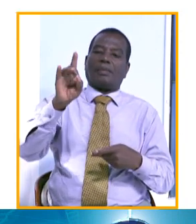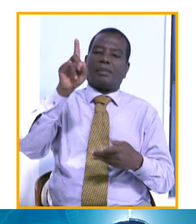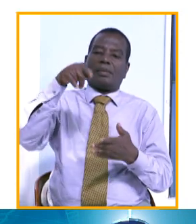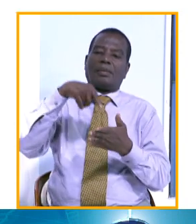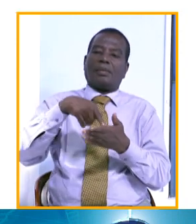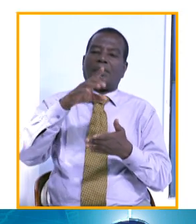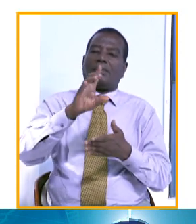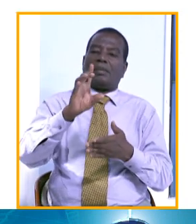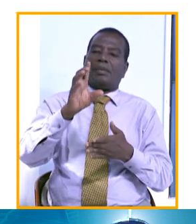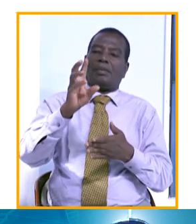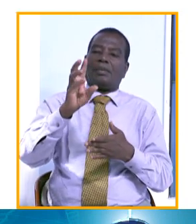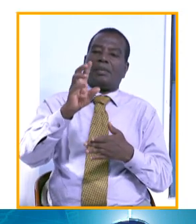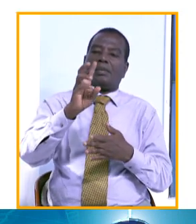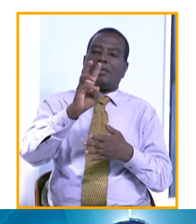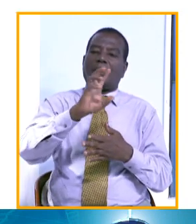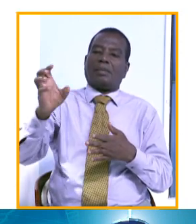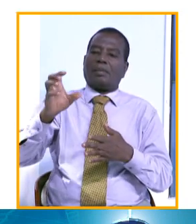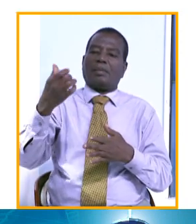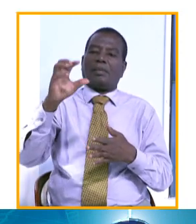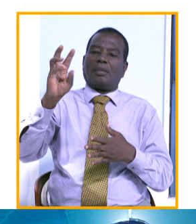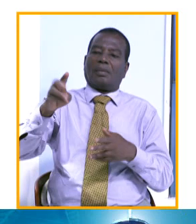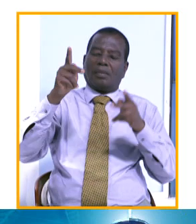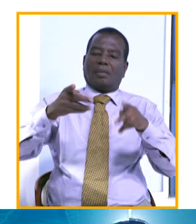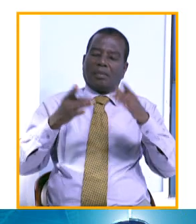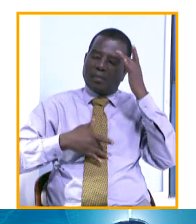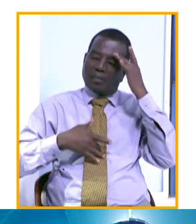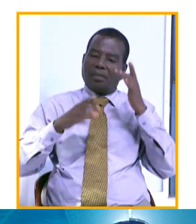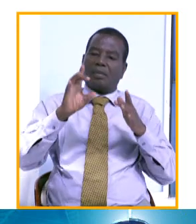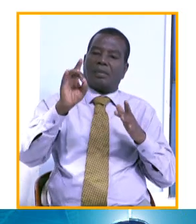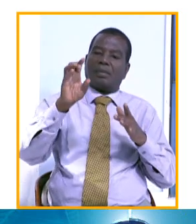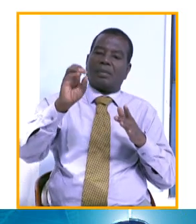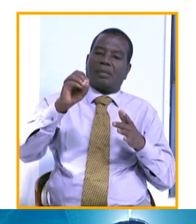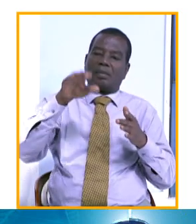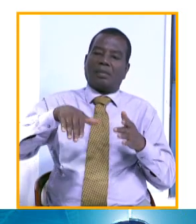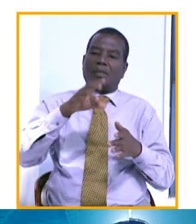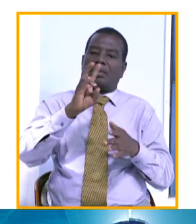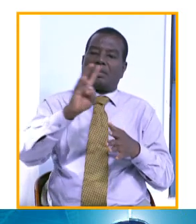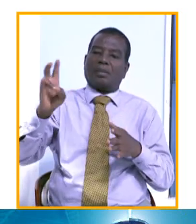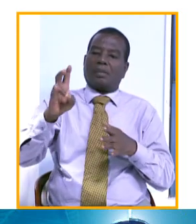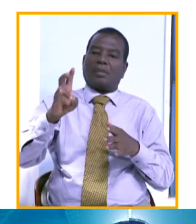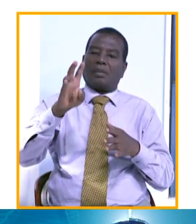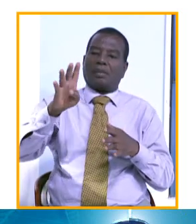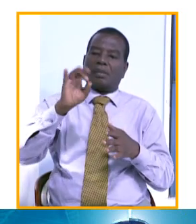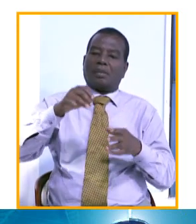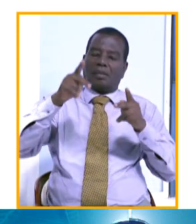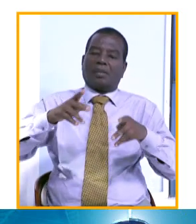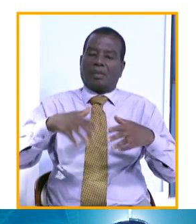81 616 cas confirmés de coronavirus, 80 746 personnes